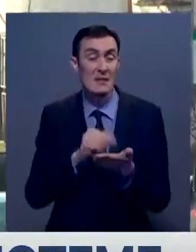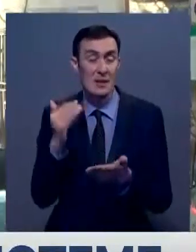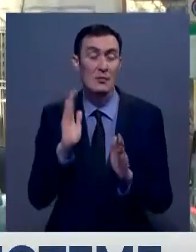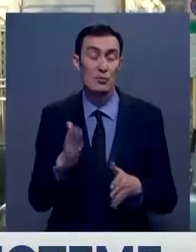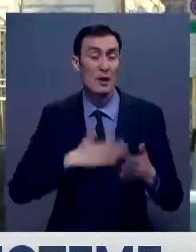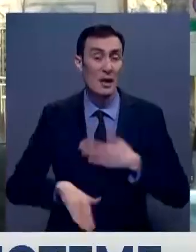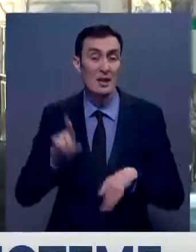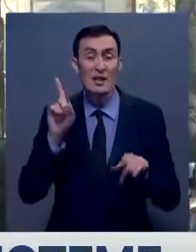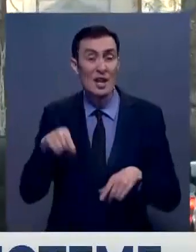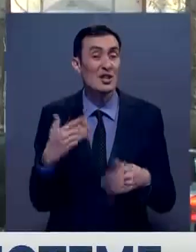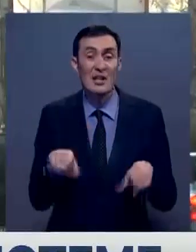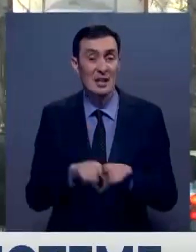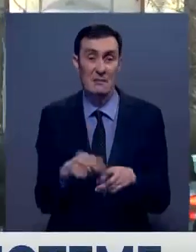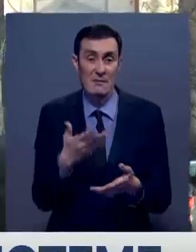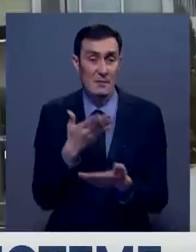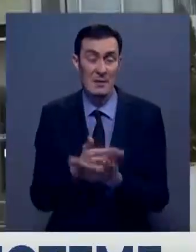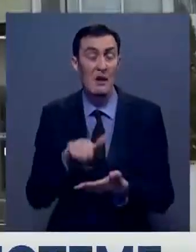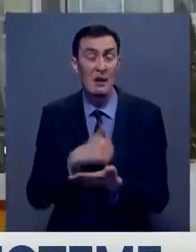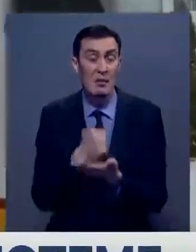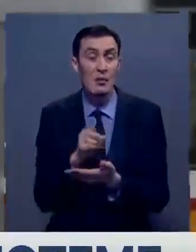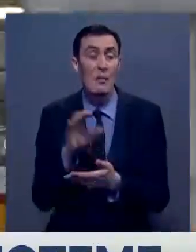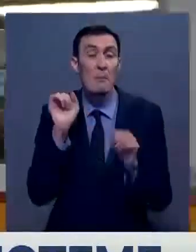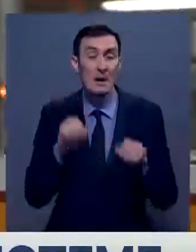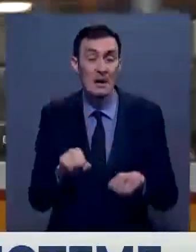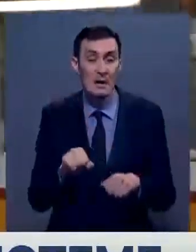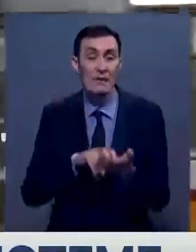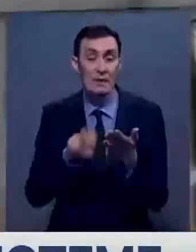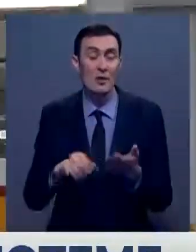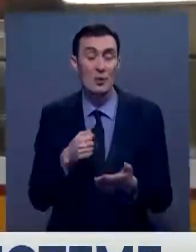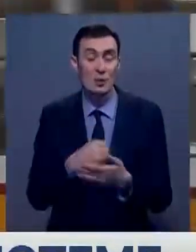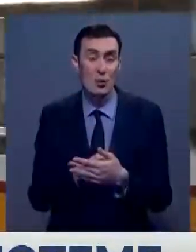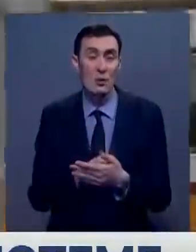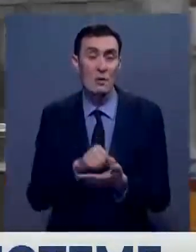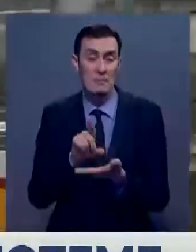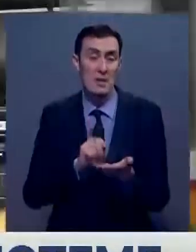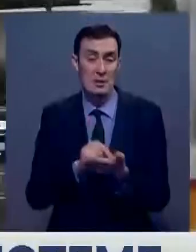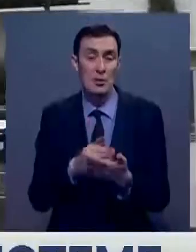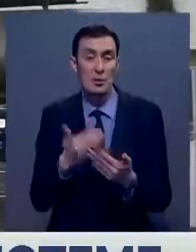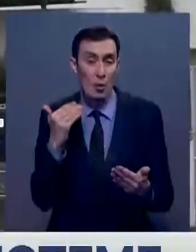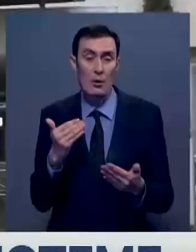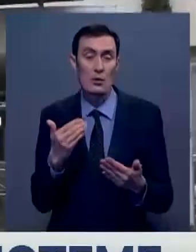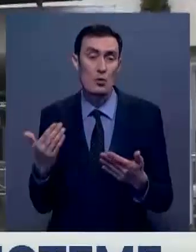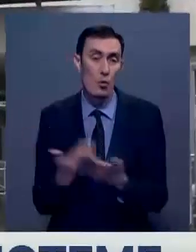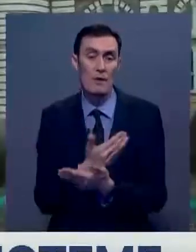будут рады даже таким выплатам. Главное, чтобы они смогли дожить до выхода на трудовой покой. До новых реформ.